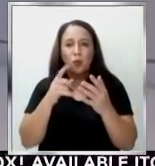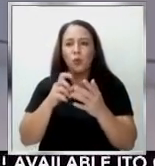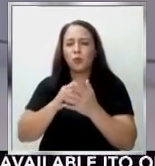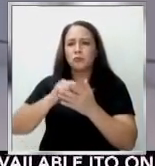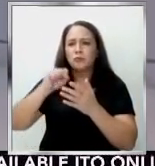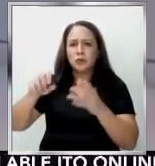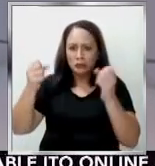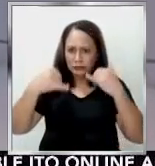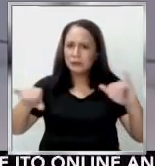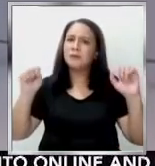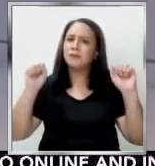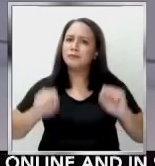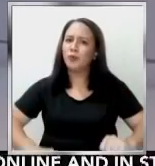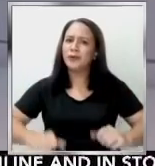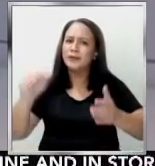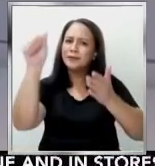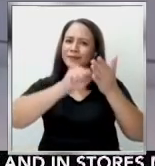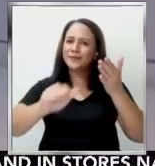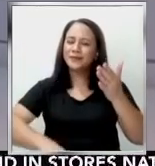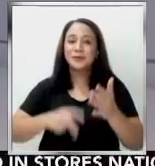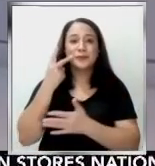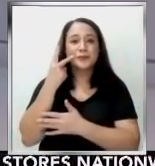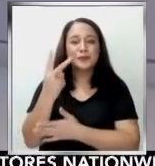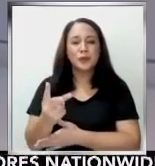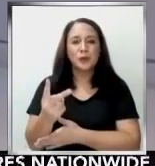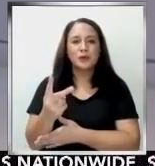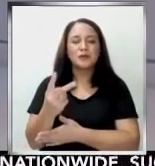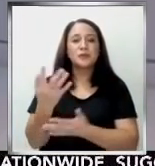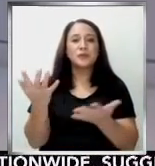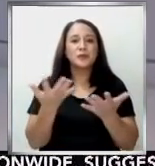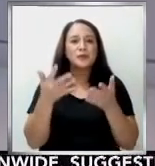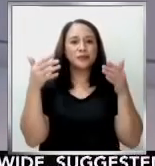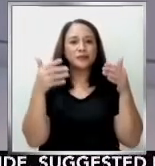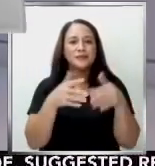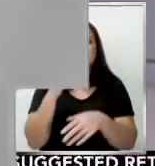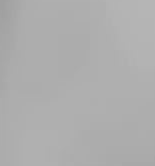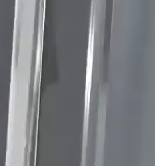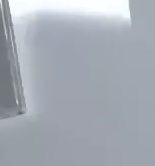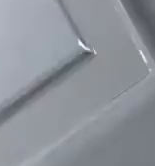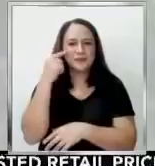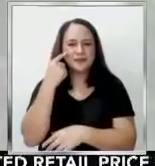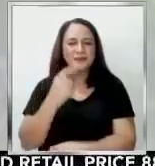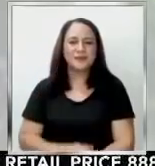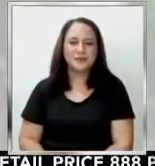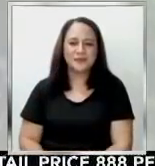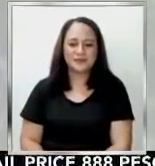gawing obra. Silipin ang ilan sa mga yan sa pagtuto ni Mav Gonzalez.